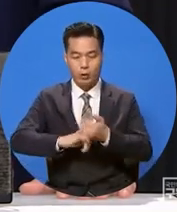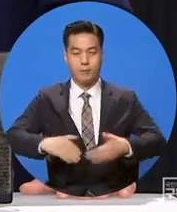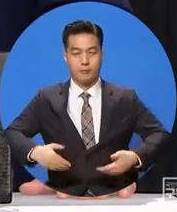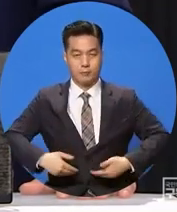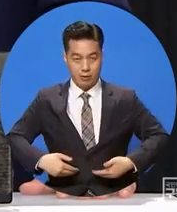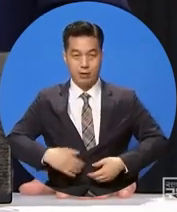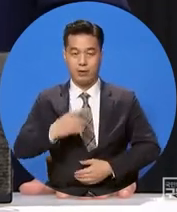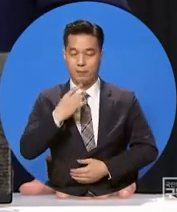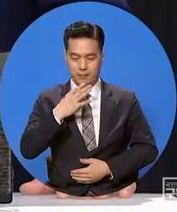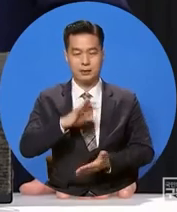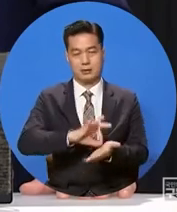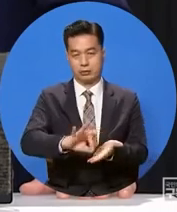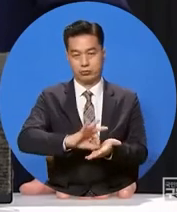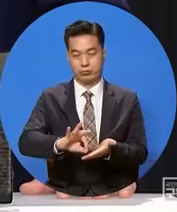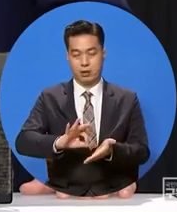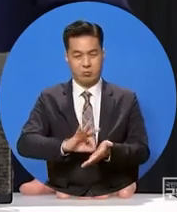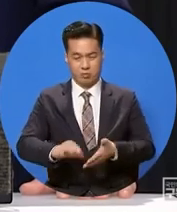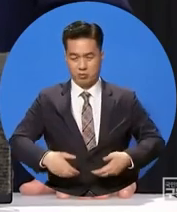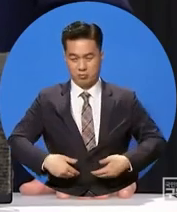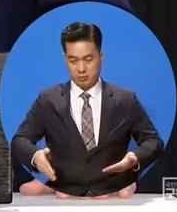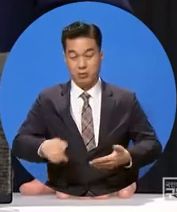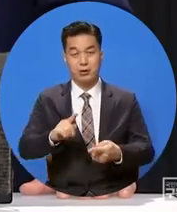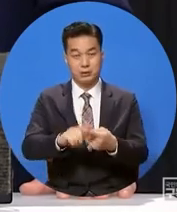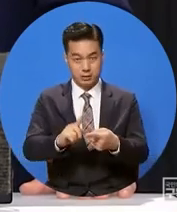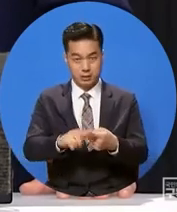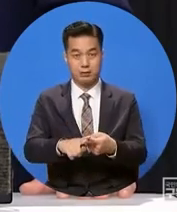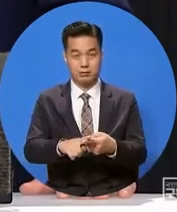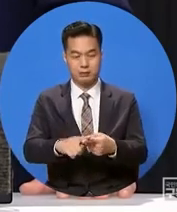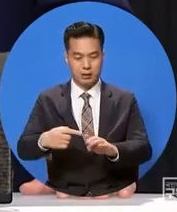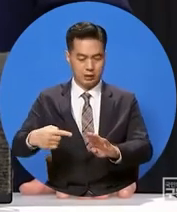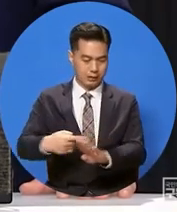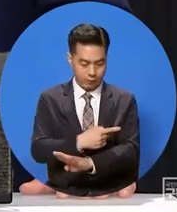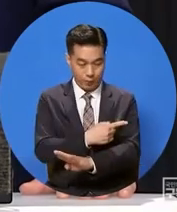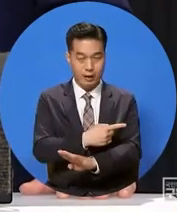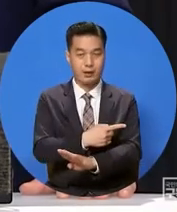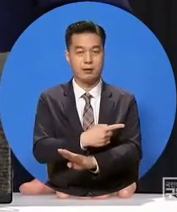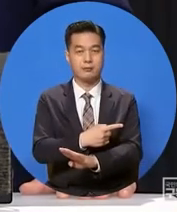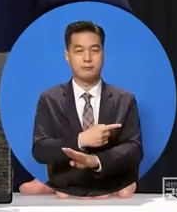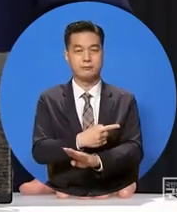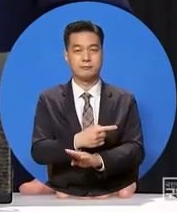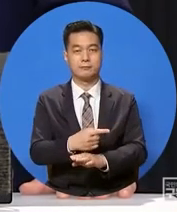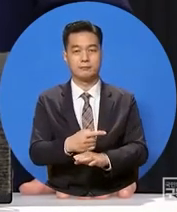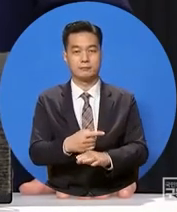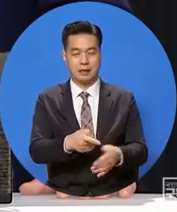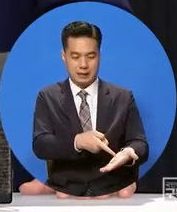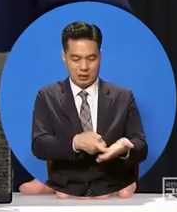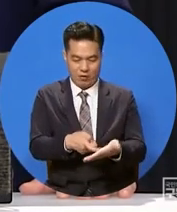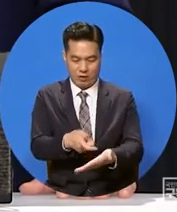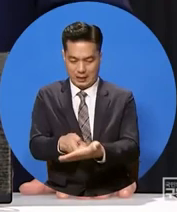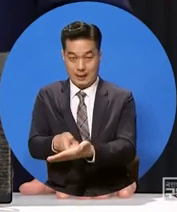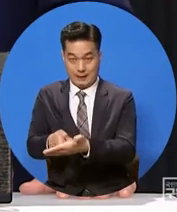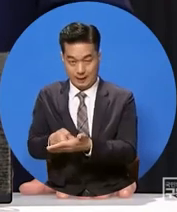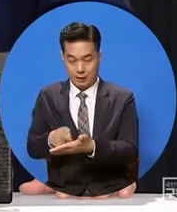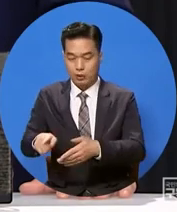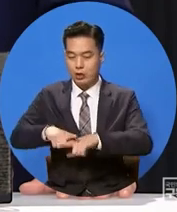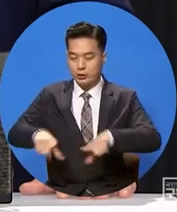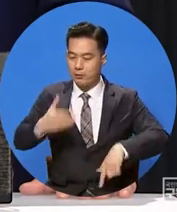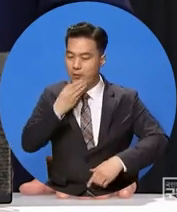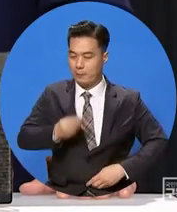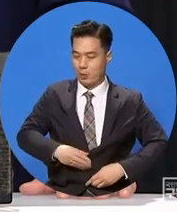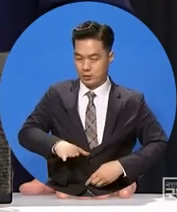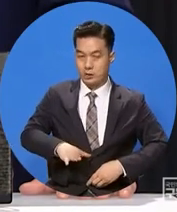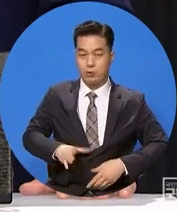필요불가결한 지출만 네. 하고 필요불가결한 지출만 네. 하고 그 외 지출은 절약을 해가지고 그걸 네.